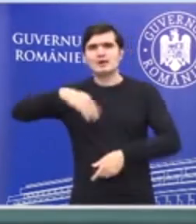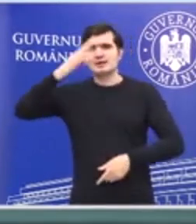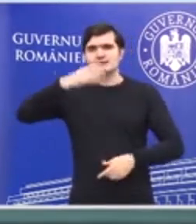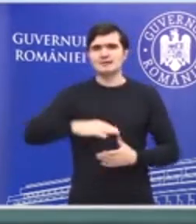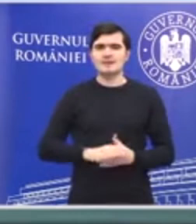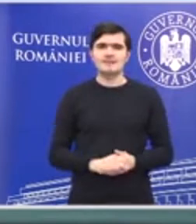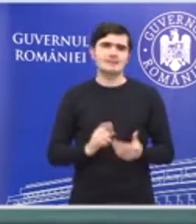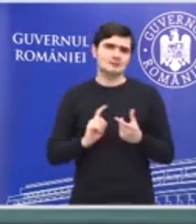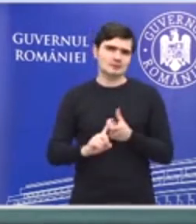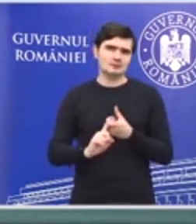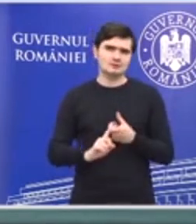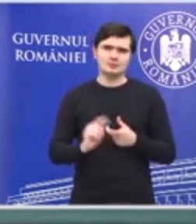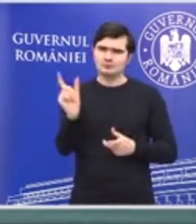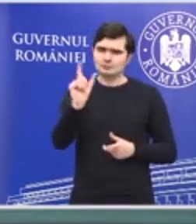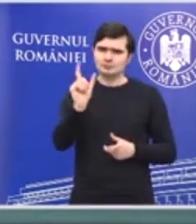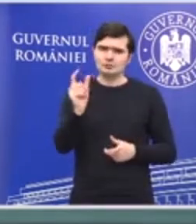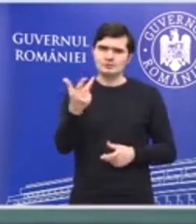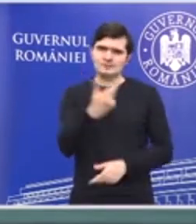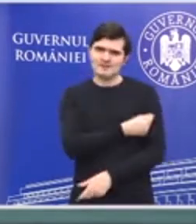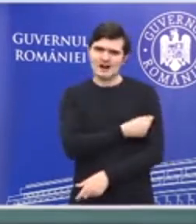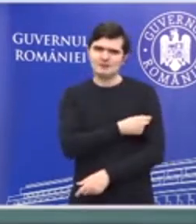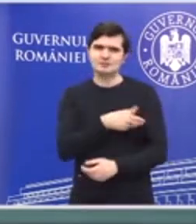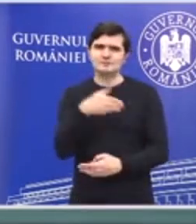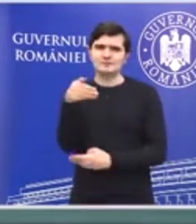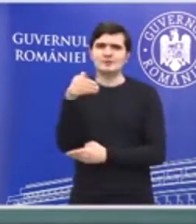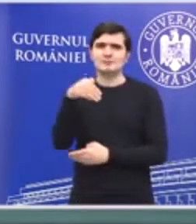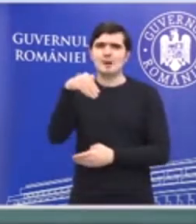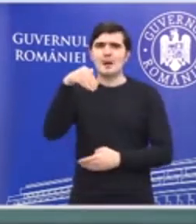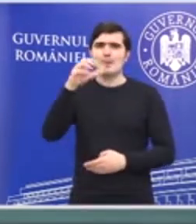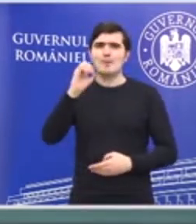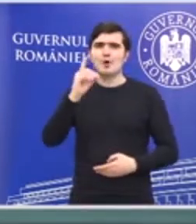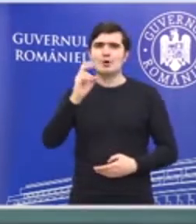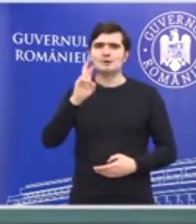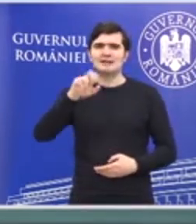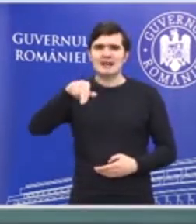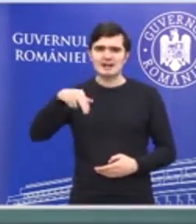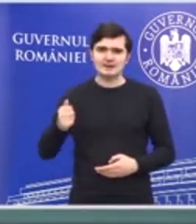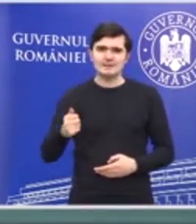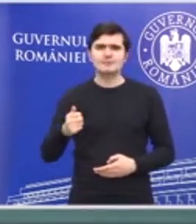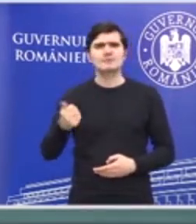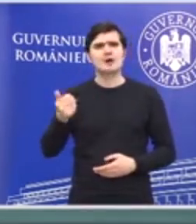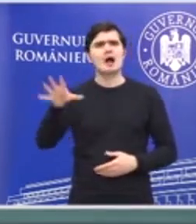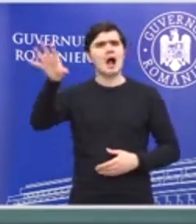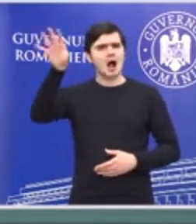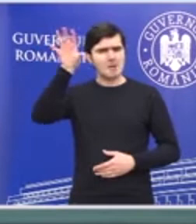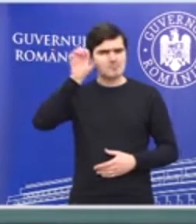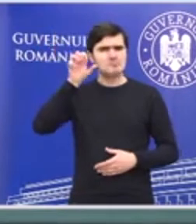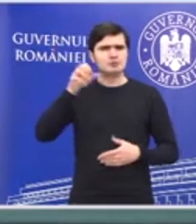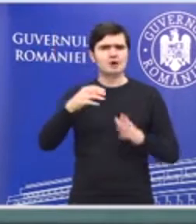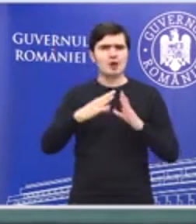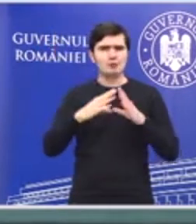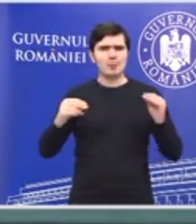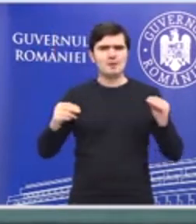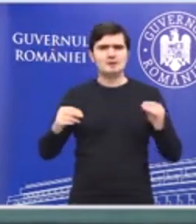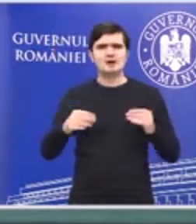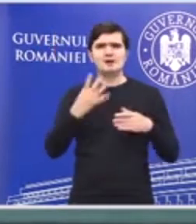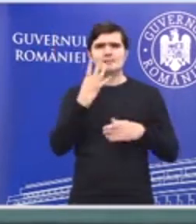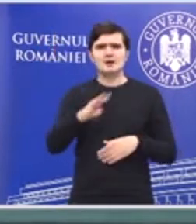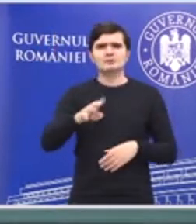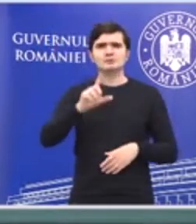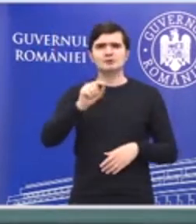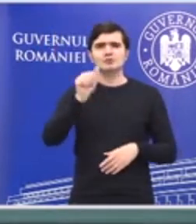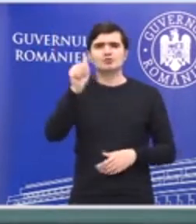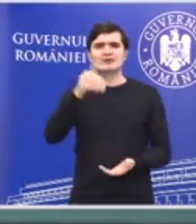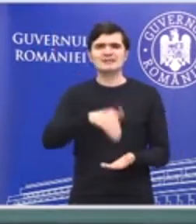Cu privire la dozele de vaccin produse de Moderna, recepționate până la 6 aprilie avem